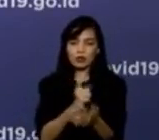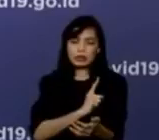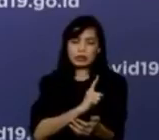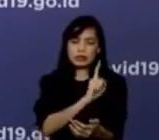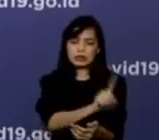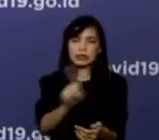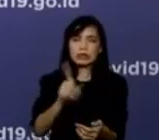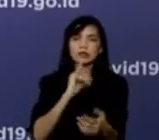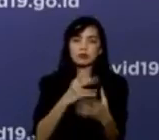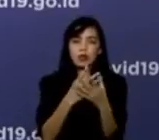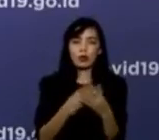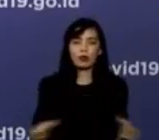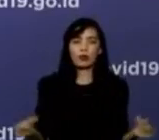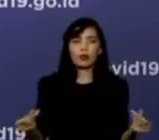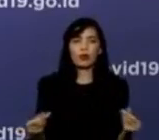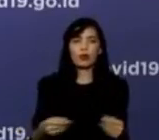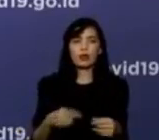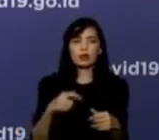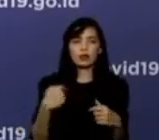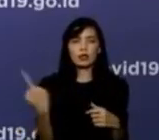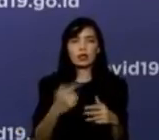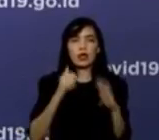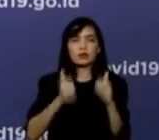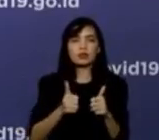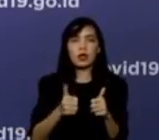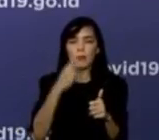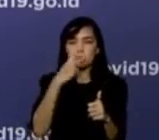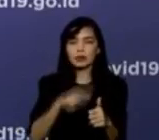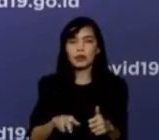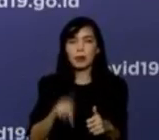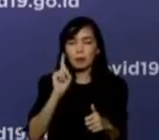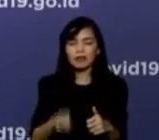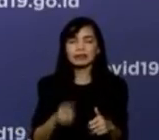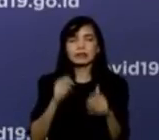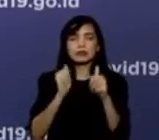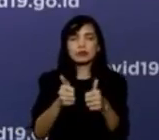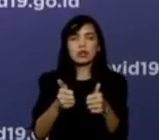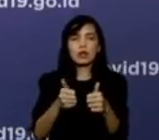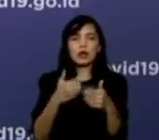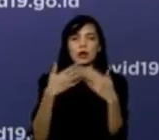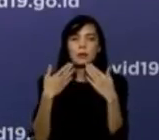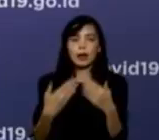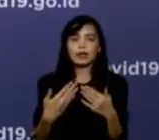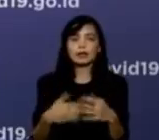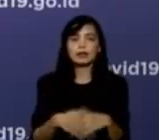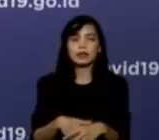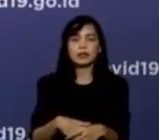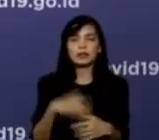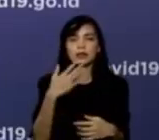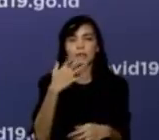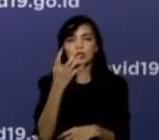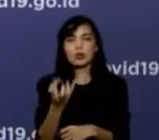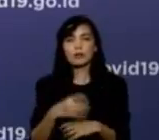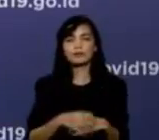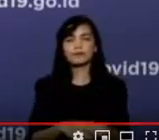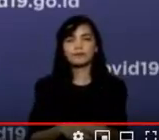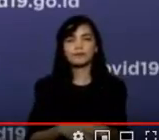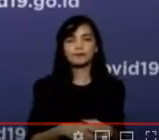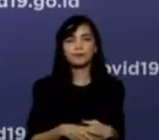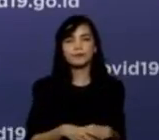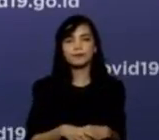harus menyelesaikannya. Kita bisa, dan yakin kita pasti akan bisa. Terima kasih, selamat sore.